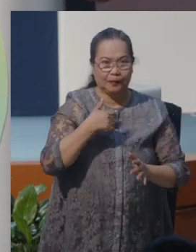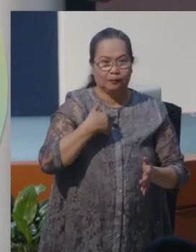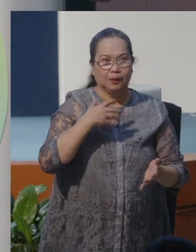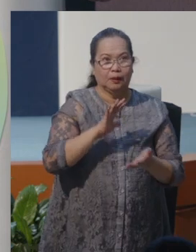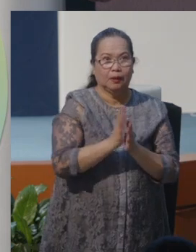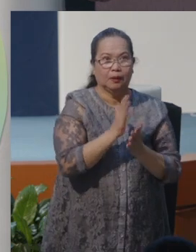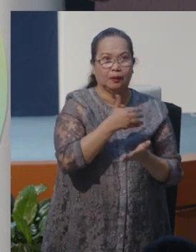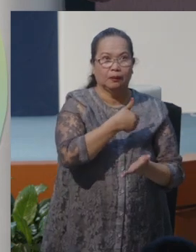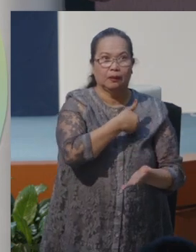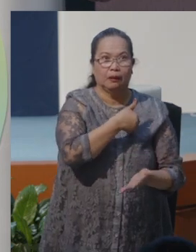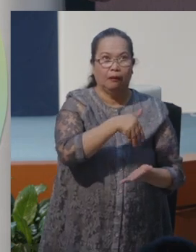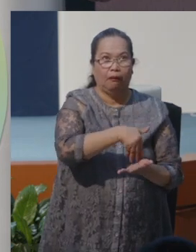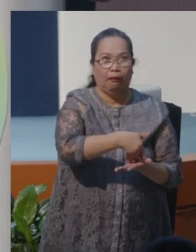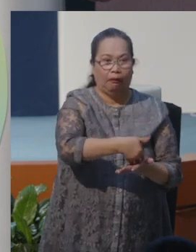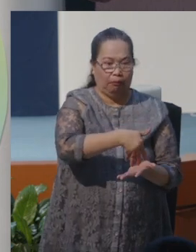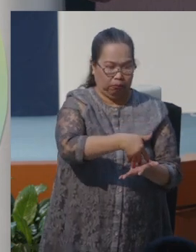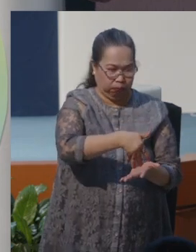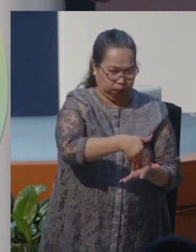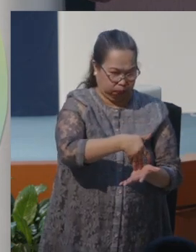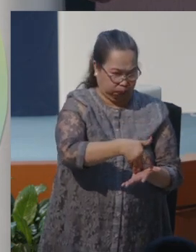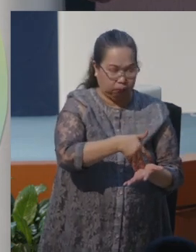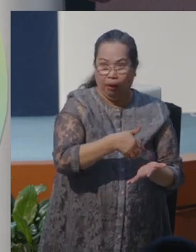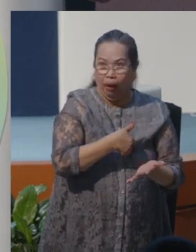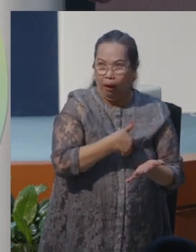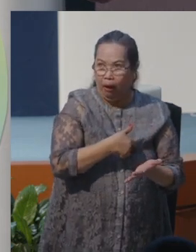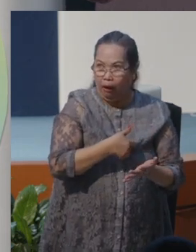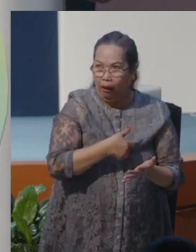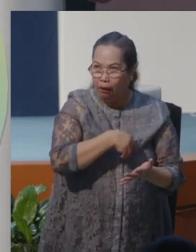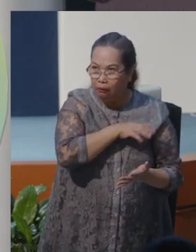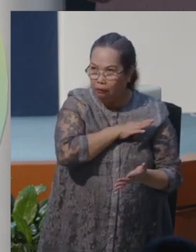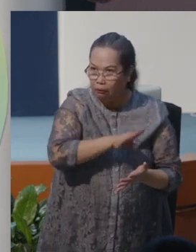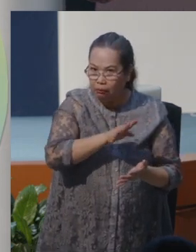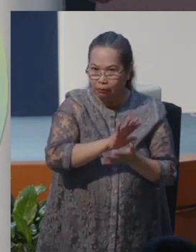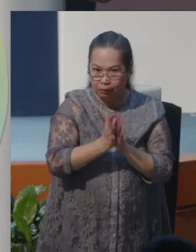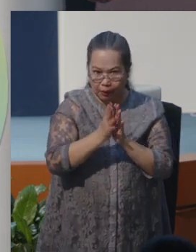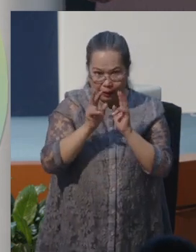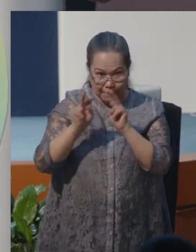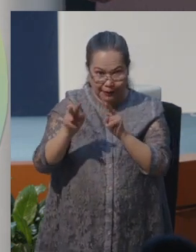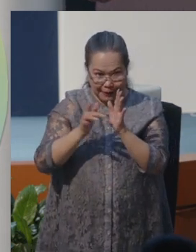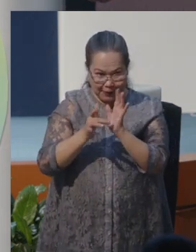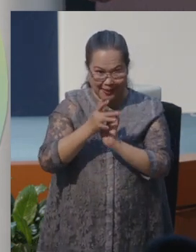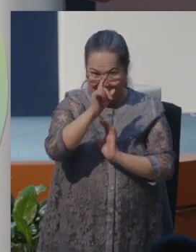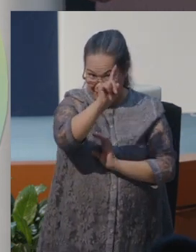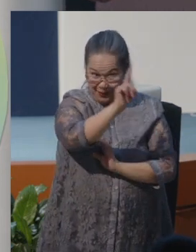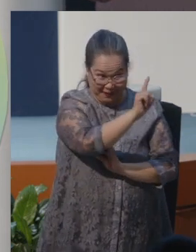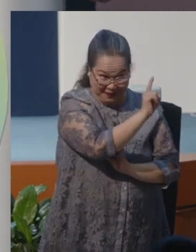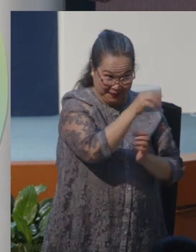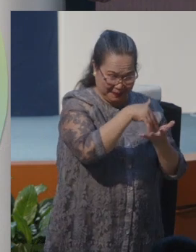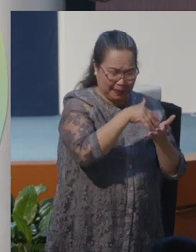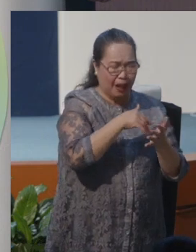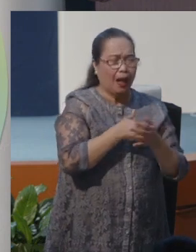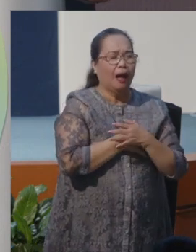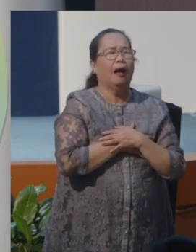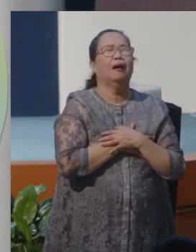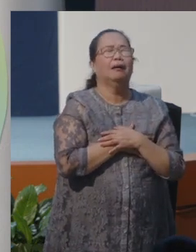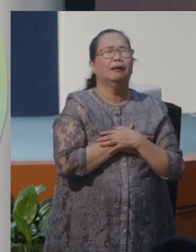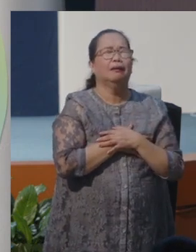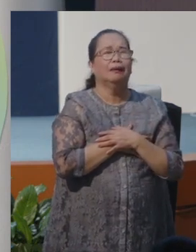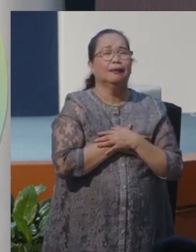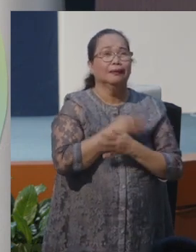tumapang because they were with Jesus. Tingnan po natin isa-isa. Nako, Pastor, tama ba yung dinig